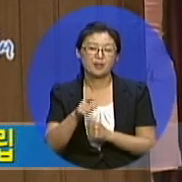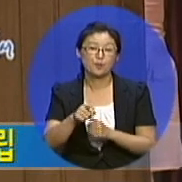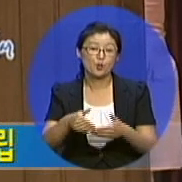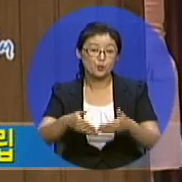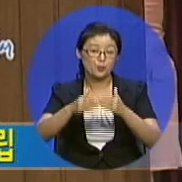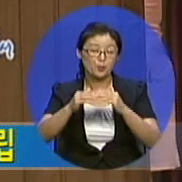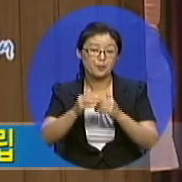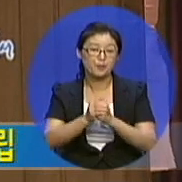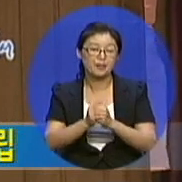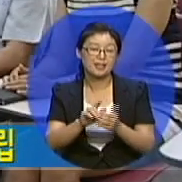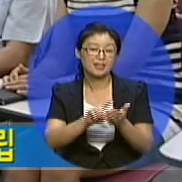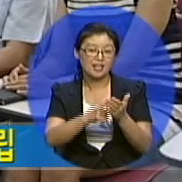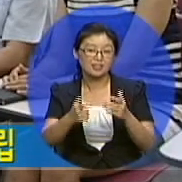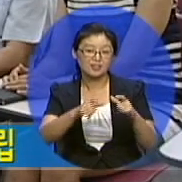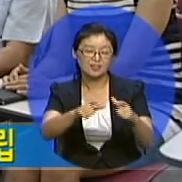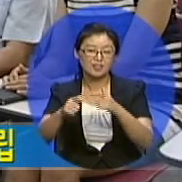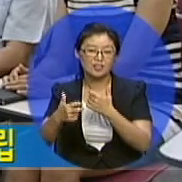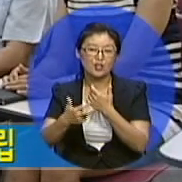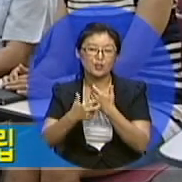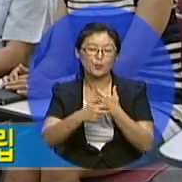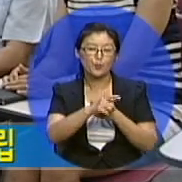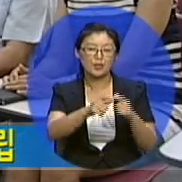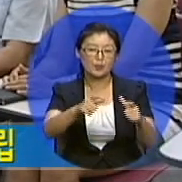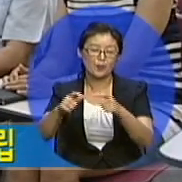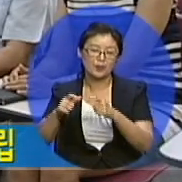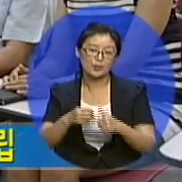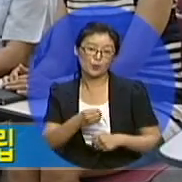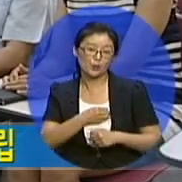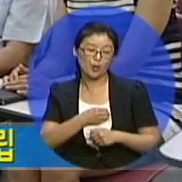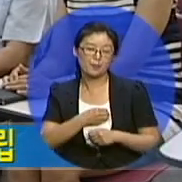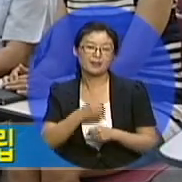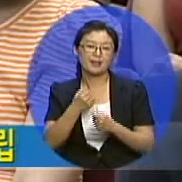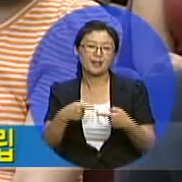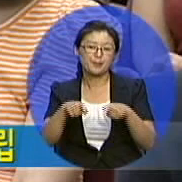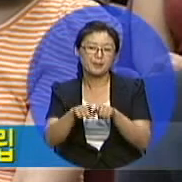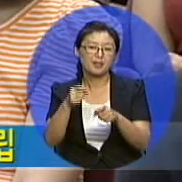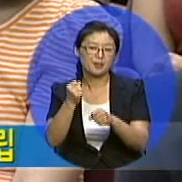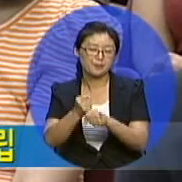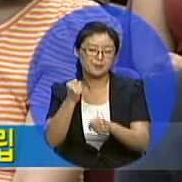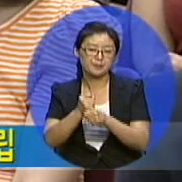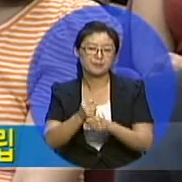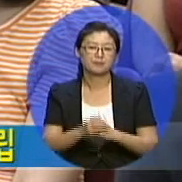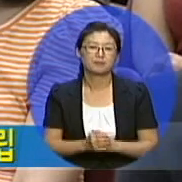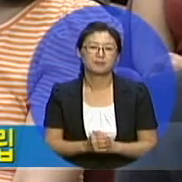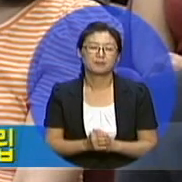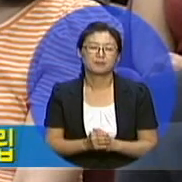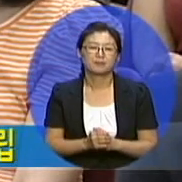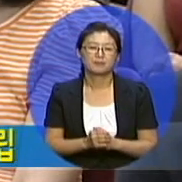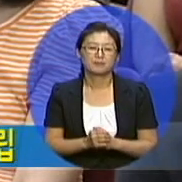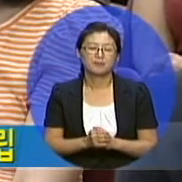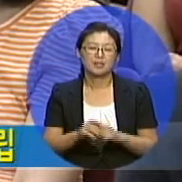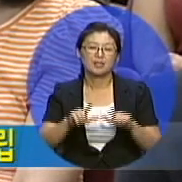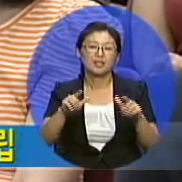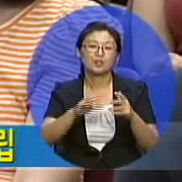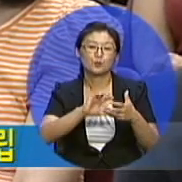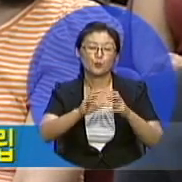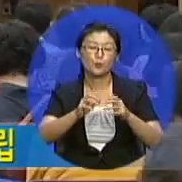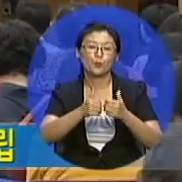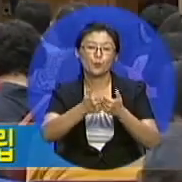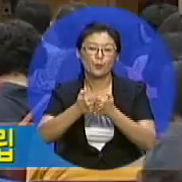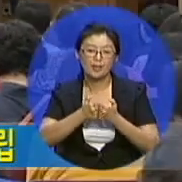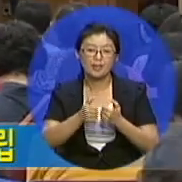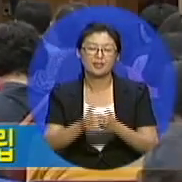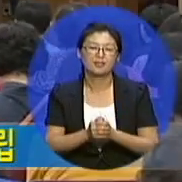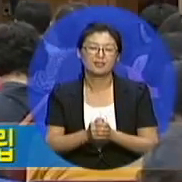성현의료생활협동조합은 서울 강서 지역의 의료기관과 지역 조합원들이 함께 만든 의료 관련 조합기관입니다. 이날 총회에서는